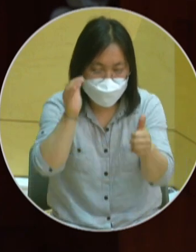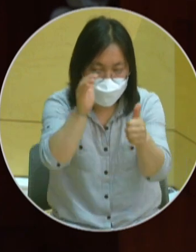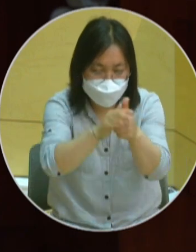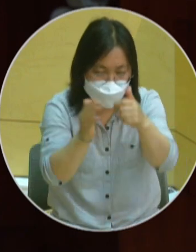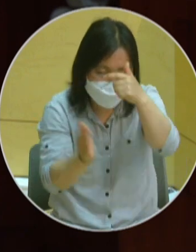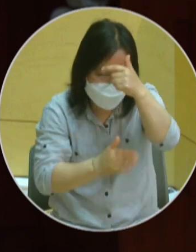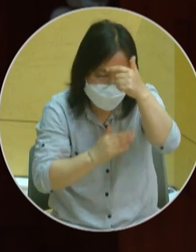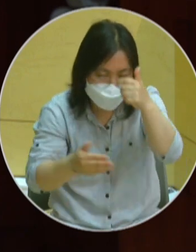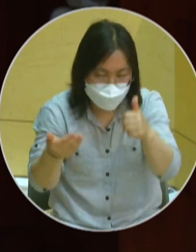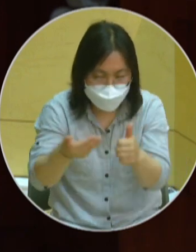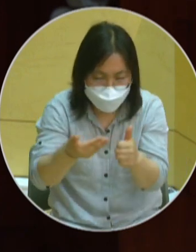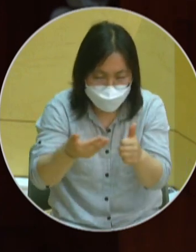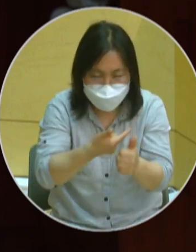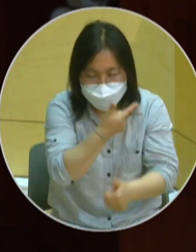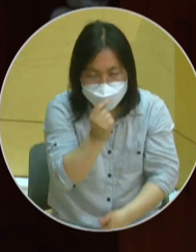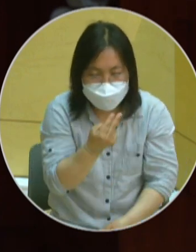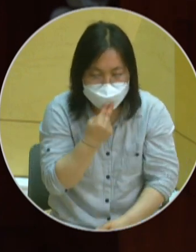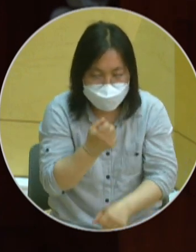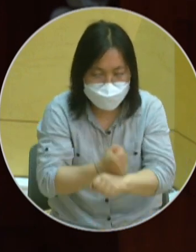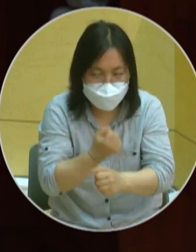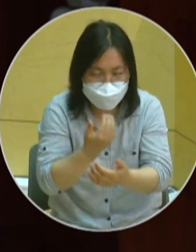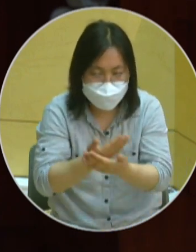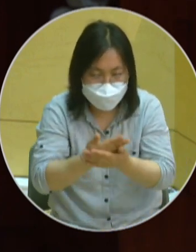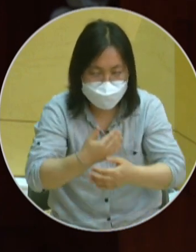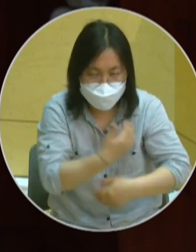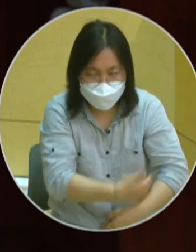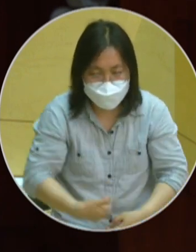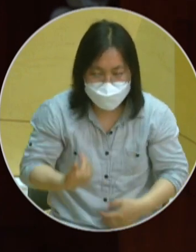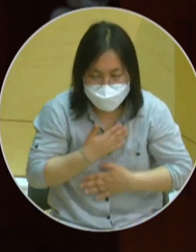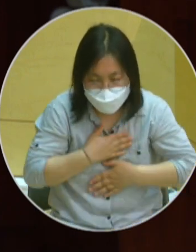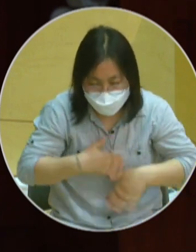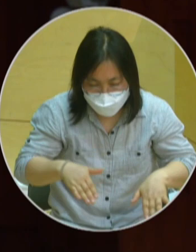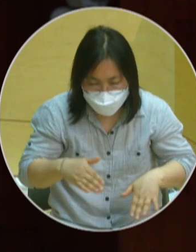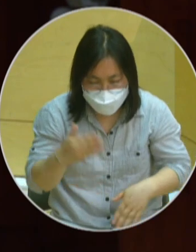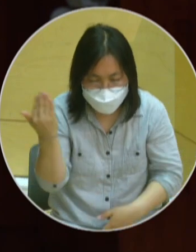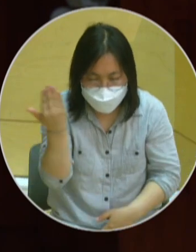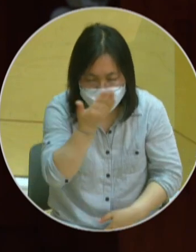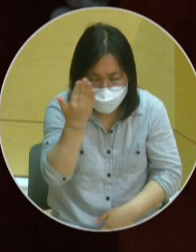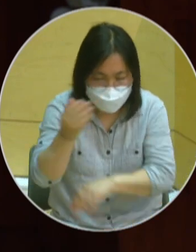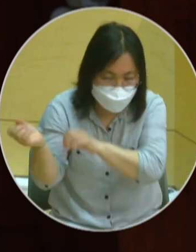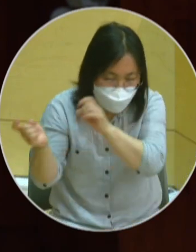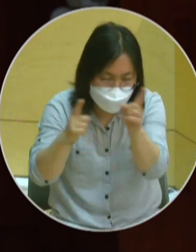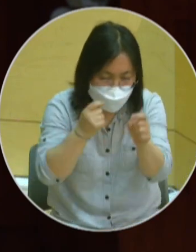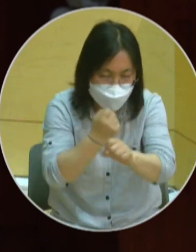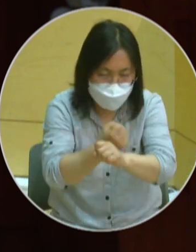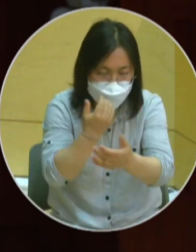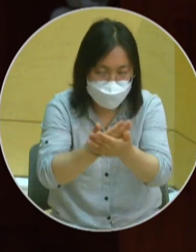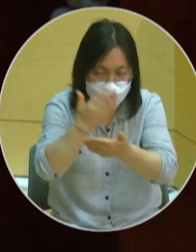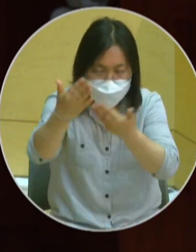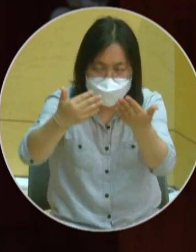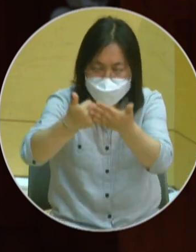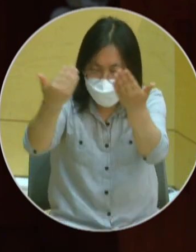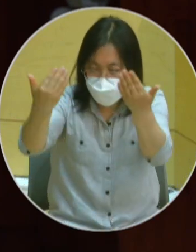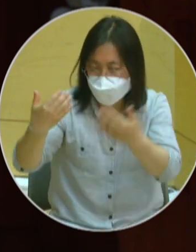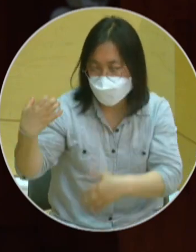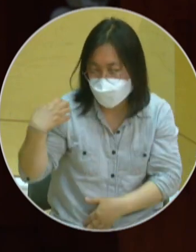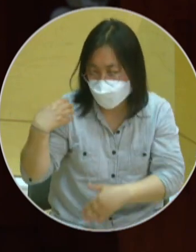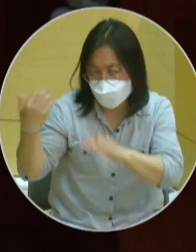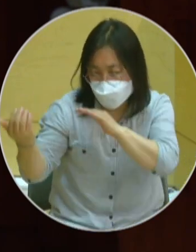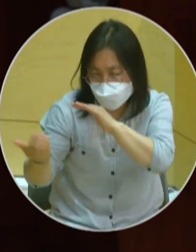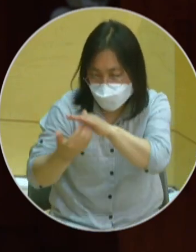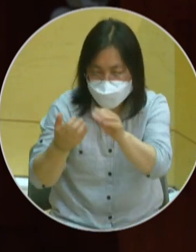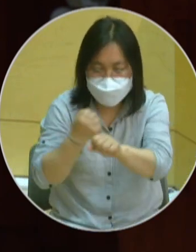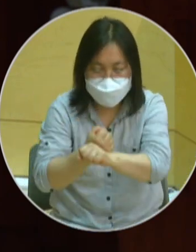먹이기에 부족함 없게 하시고 육신의 연약한 부분도 깨끗케 해주시어 우리 하나님 주신 사명 잘